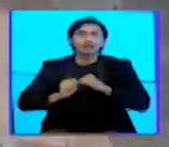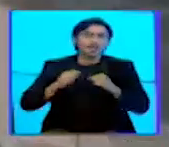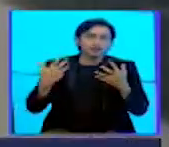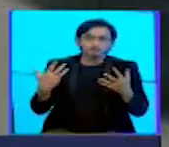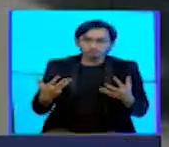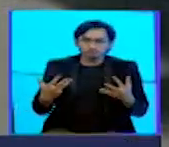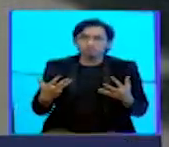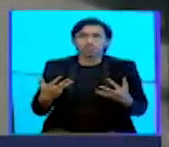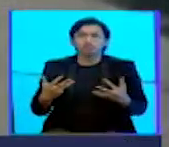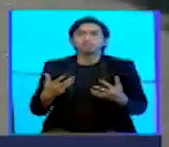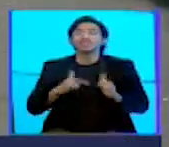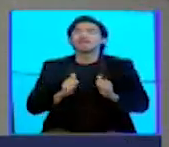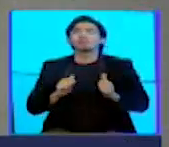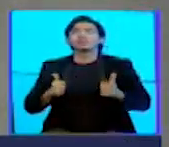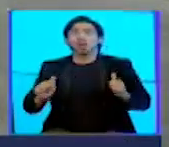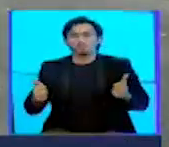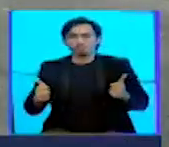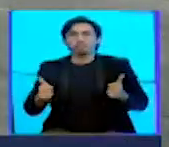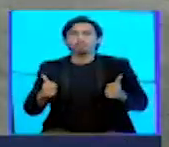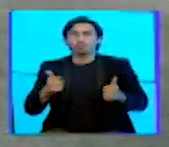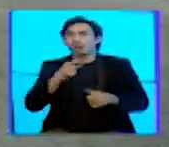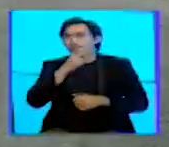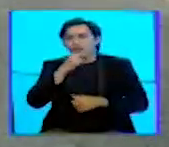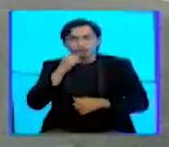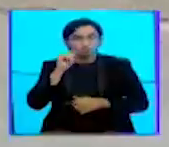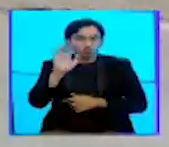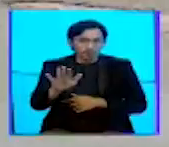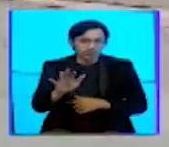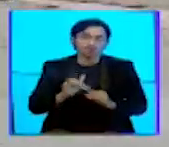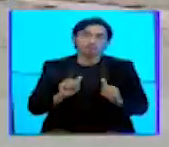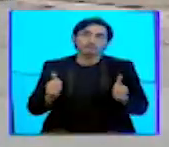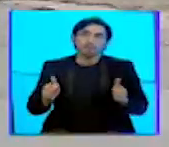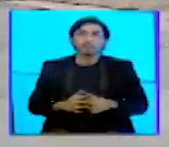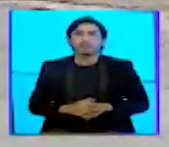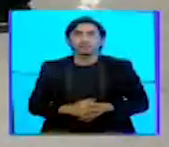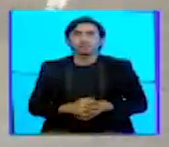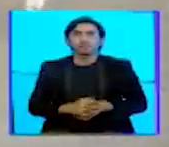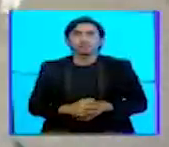Dari Bandung, Jawa Barat, Diki Wismara, iNews, melaporkan.